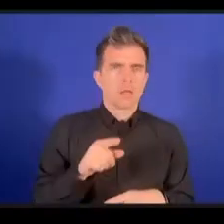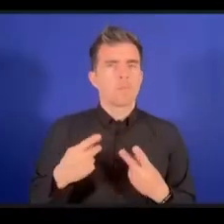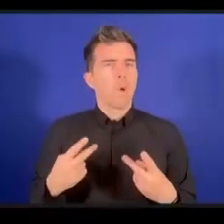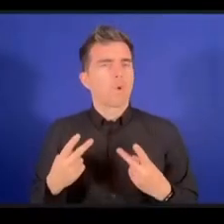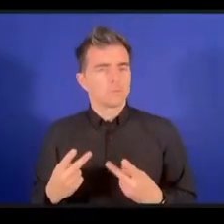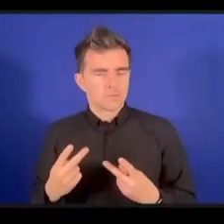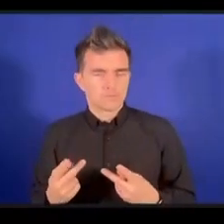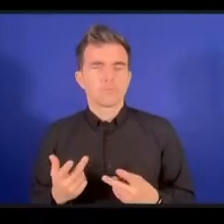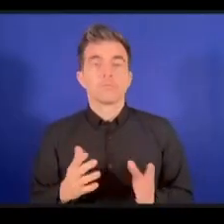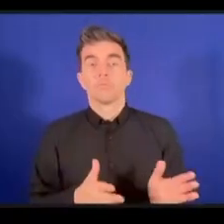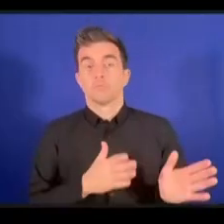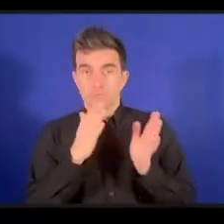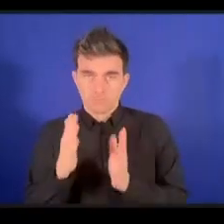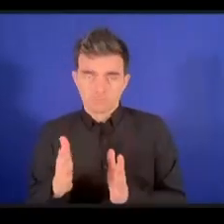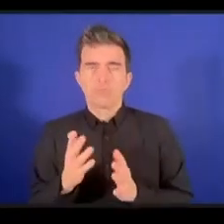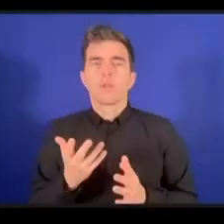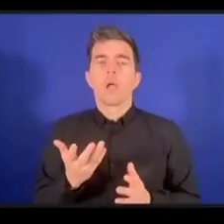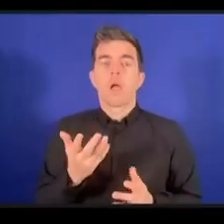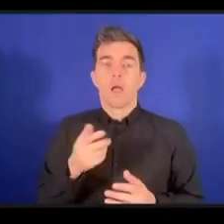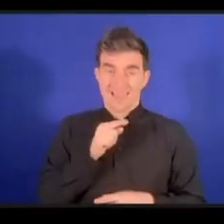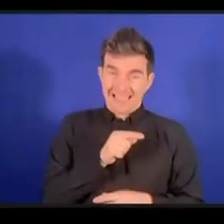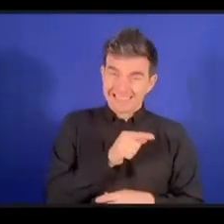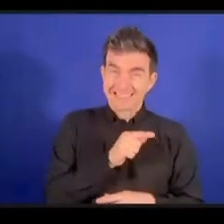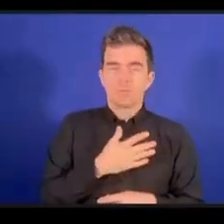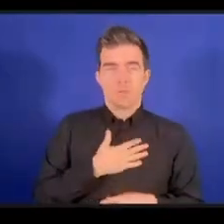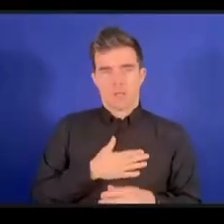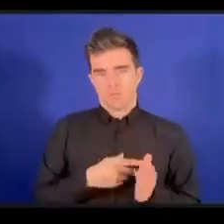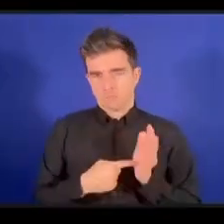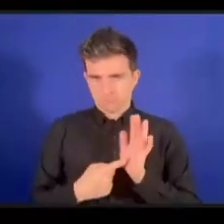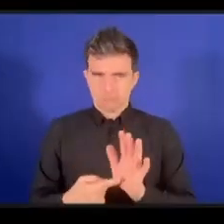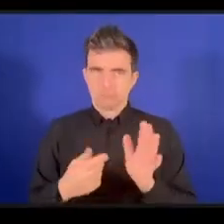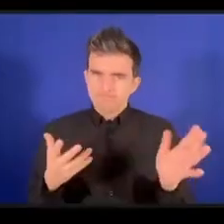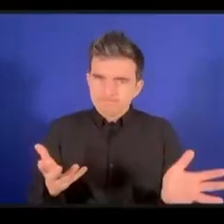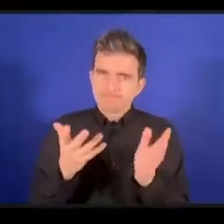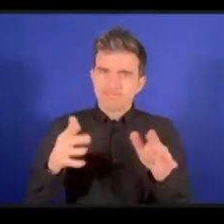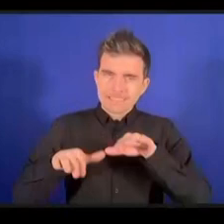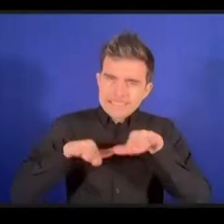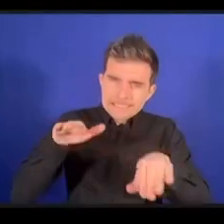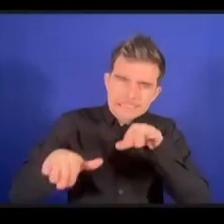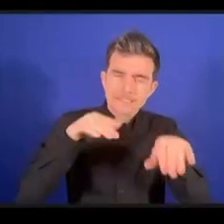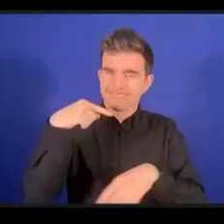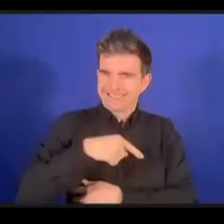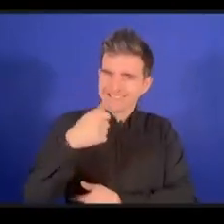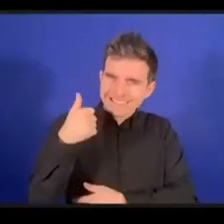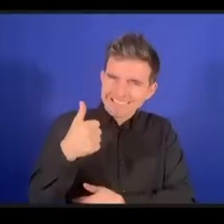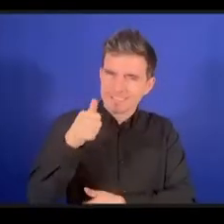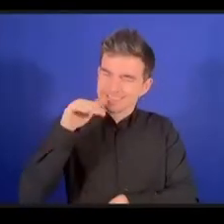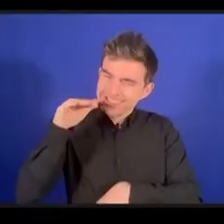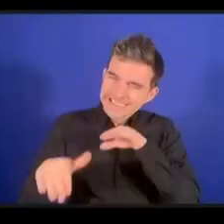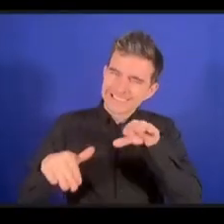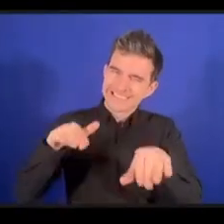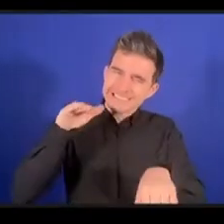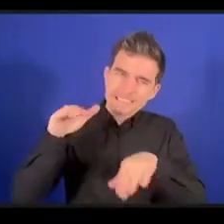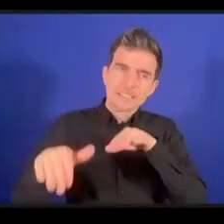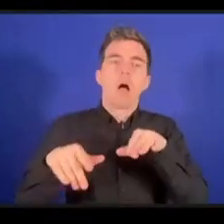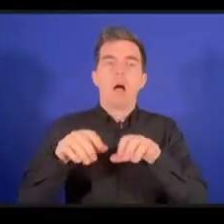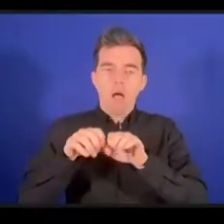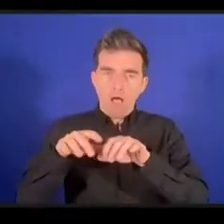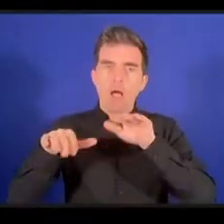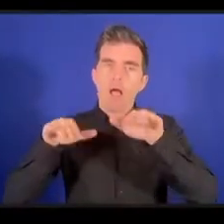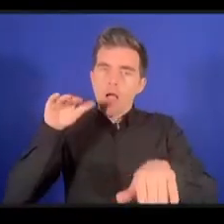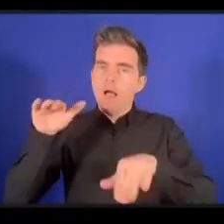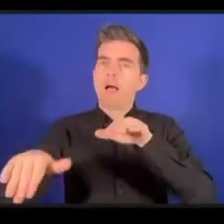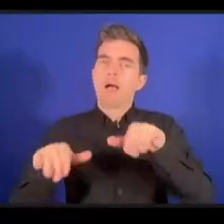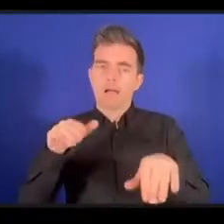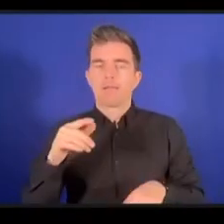实践的价值观当中呢，就包括了制定标准，遵守标准。对，标准是一